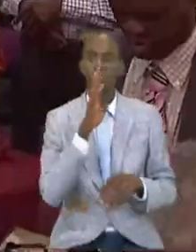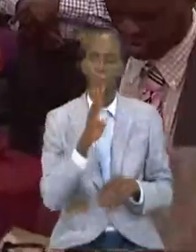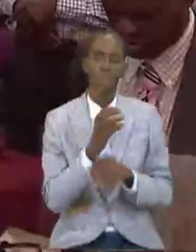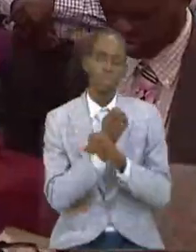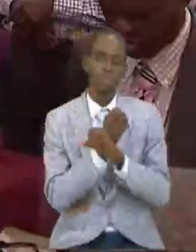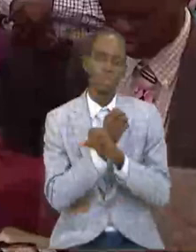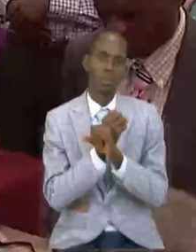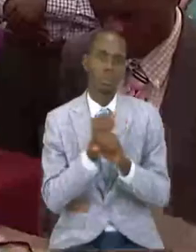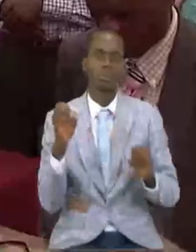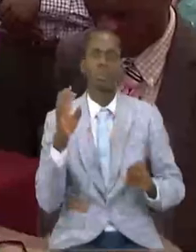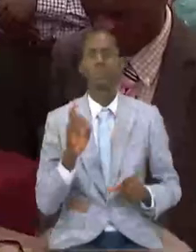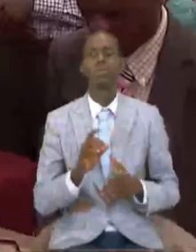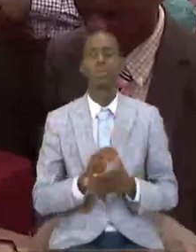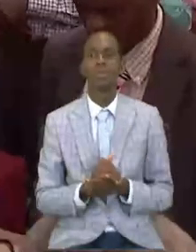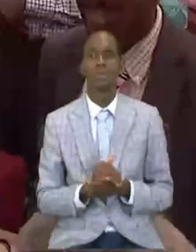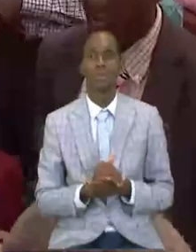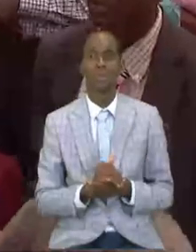sauvé.